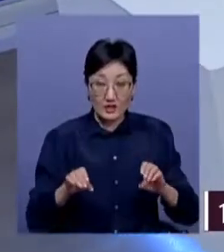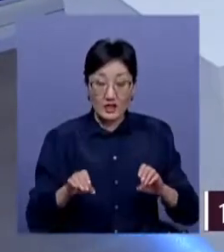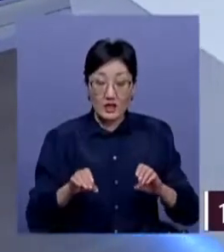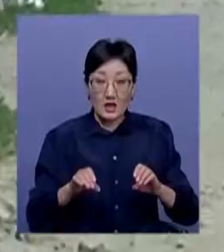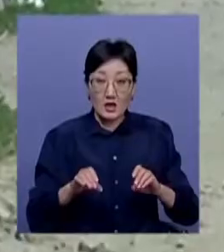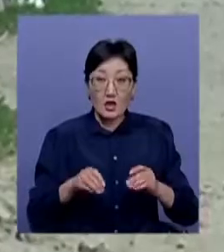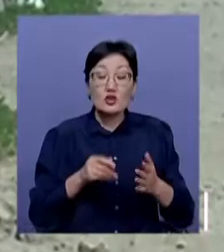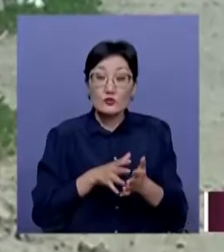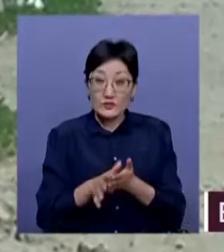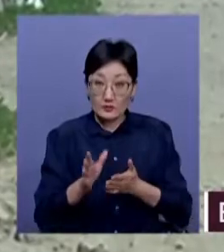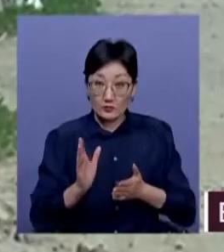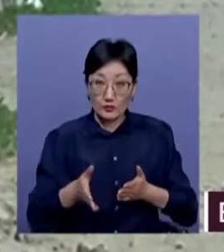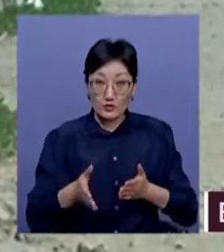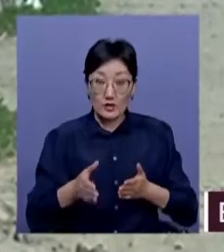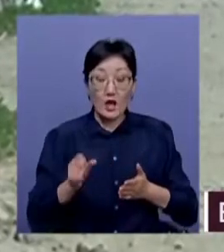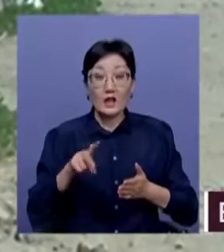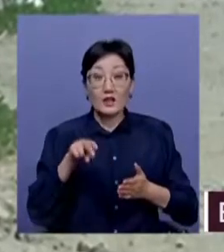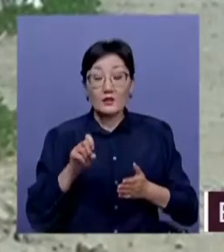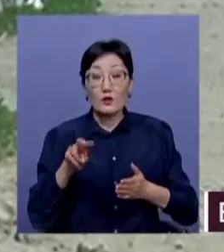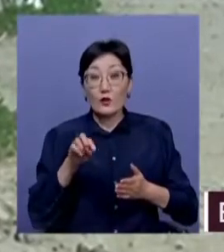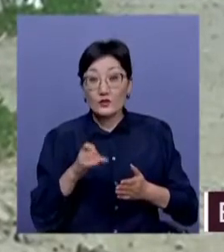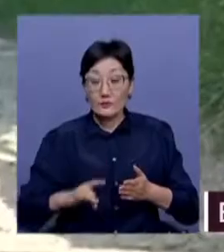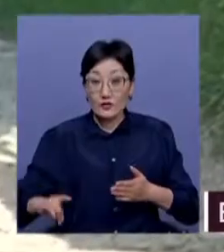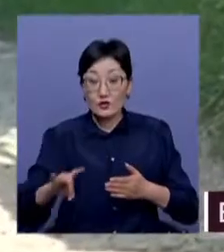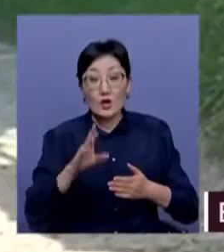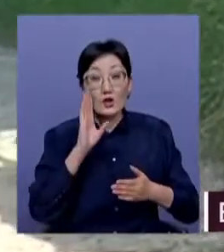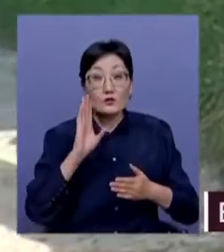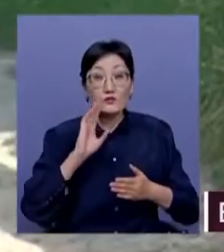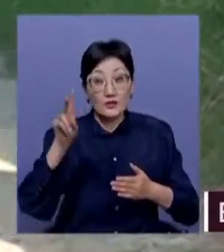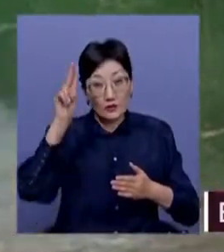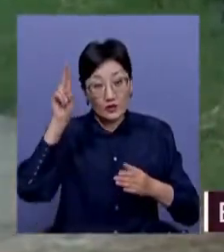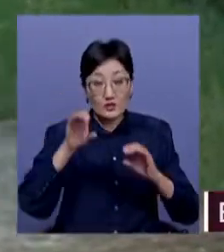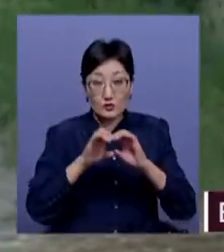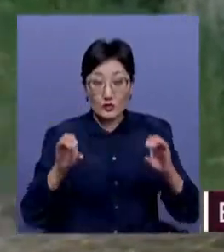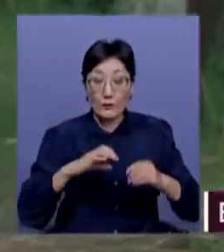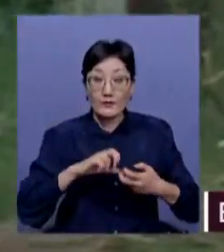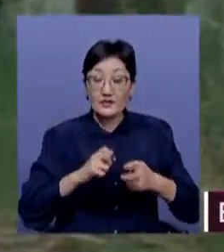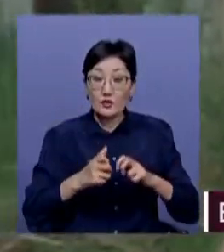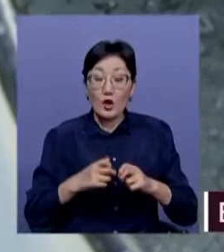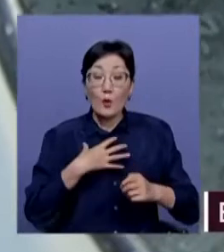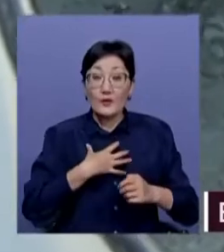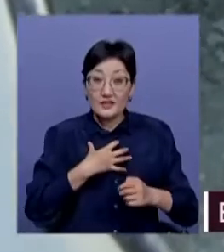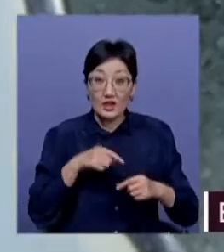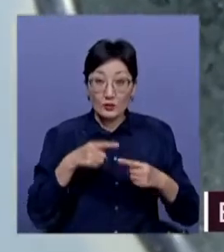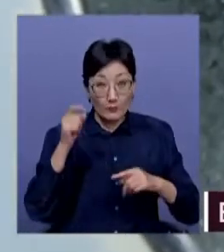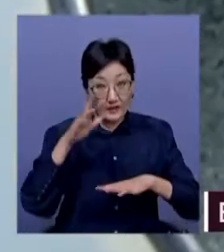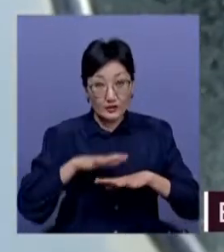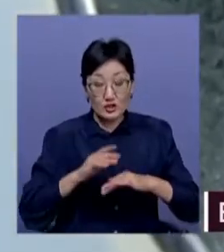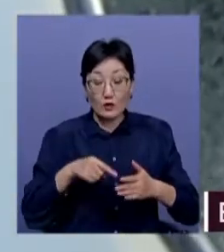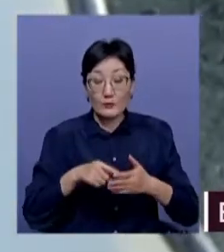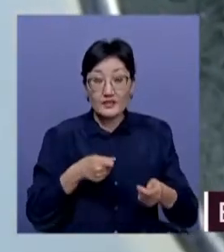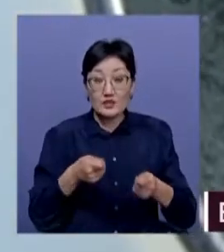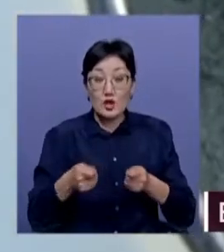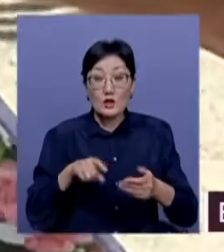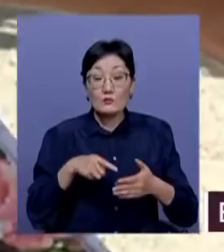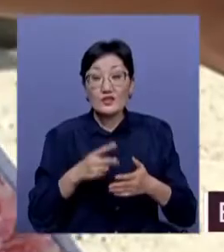жалғасатын болады. Алатау мен Наурызбай аудандарында су мен кәріз жүйелеріндегі түйткілдер өзекті екенін айтты әкім. Шаһар басшысы